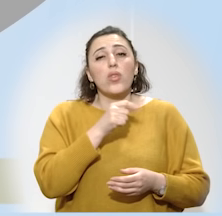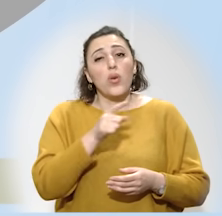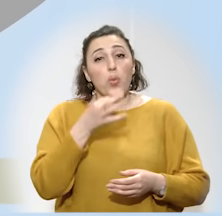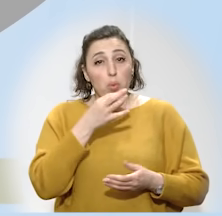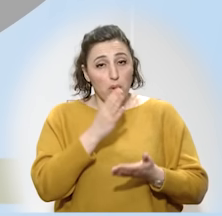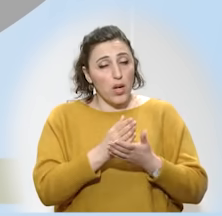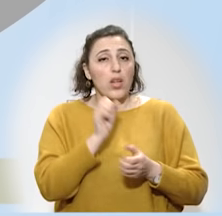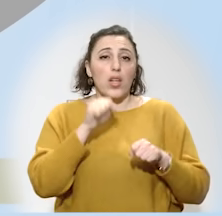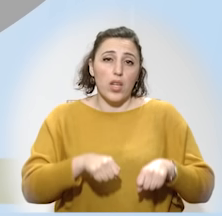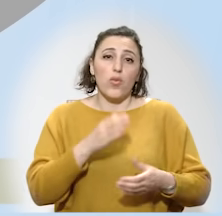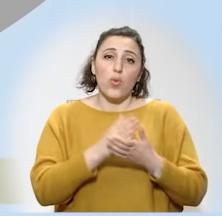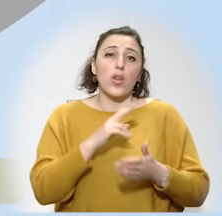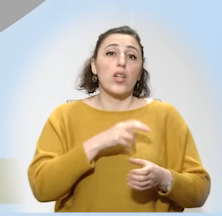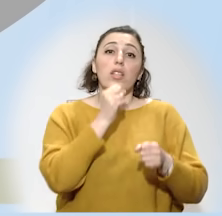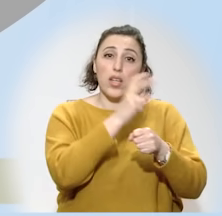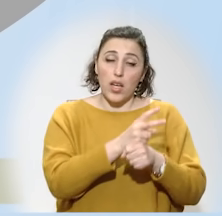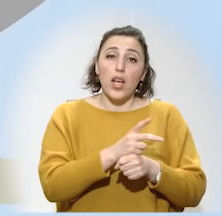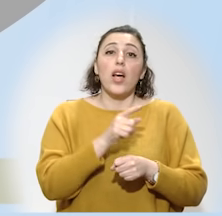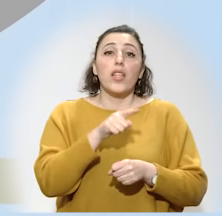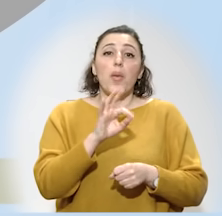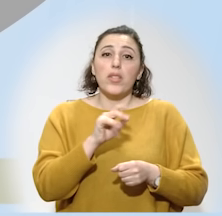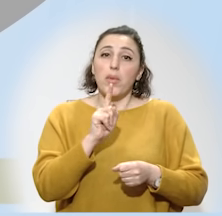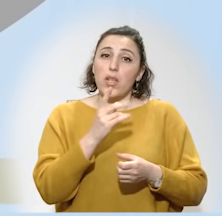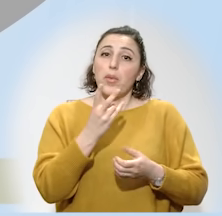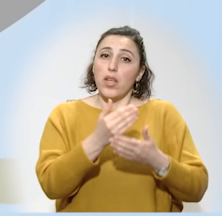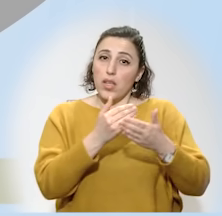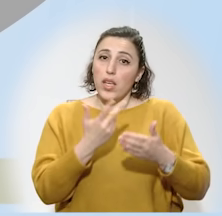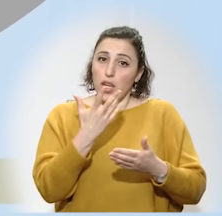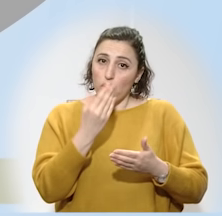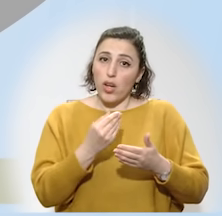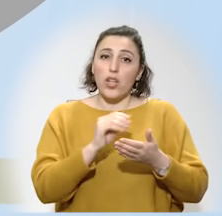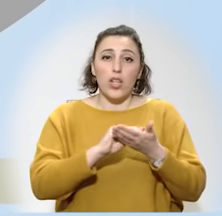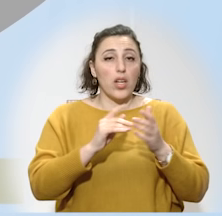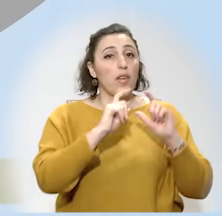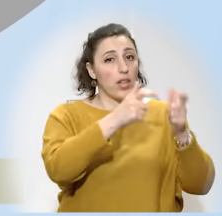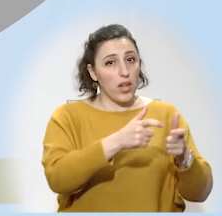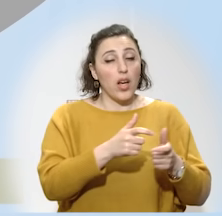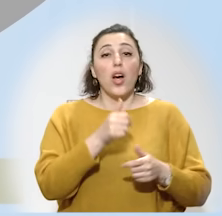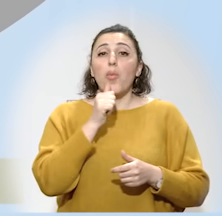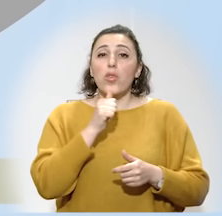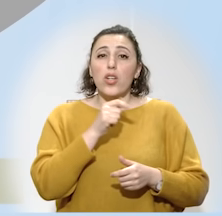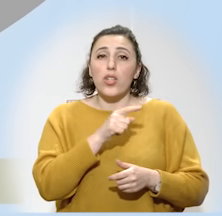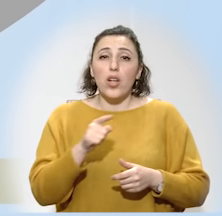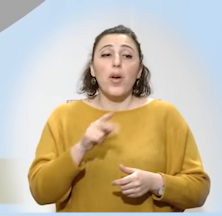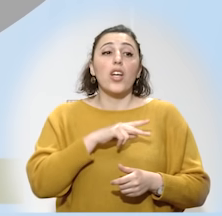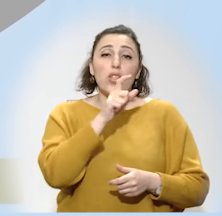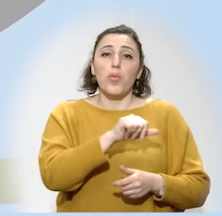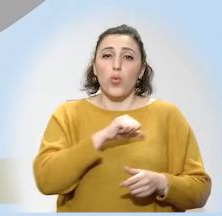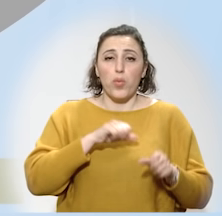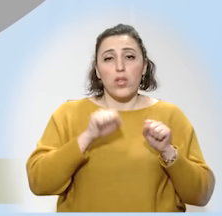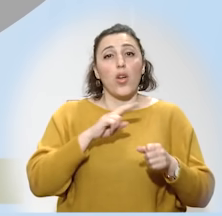մինչև փորձաշրջանի ժամկետը լրանալը աշխատողին ազատել աշխատանքից, այդ մասին 3 օր առաջ գրավոր ձևով ծանոթելով նրան։ Փորձաշրջանի